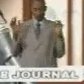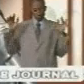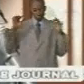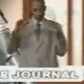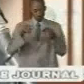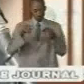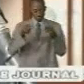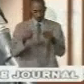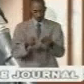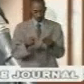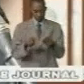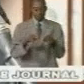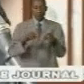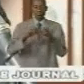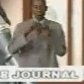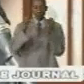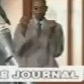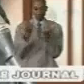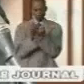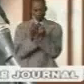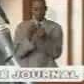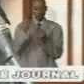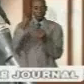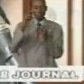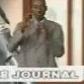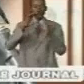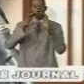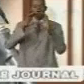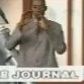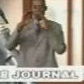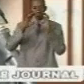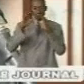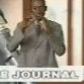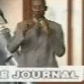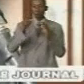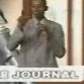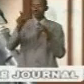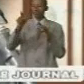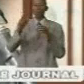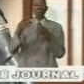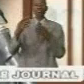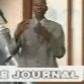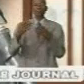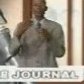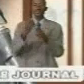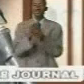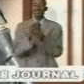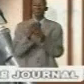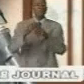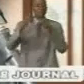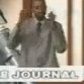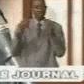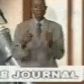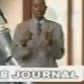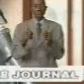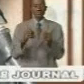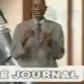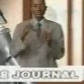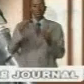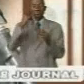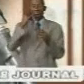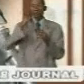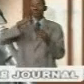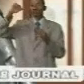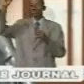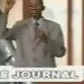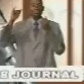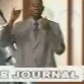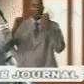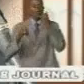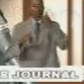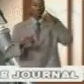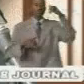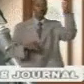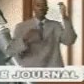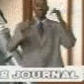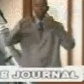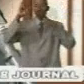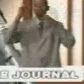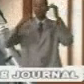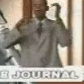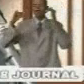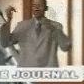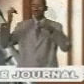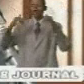qui arrivent, il fallait absolument, vous savez, on est en Afrique, et puis il va y avoir combien, environ 6 à 7